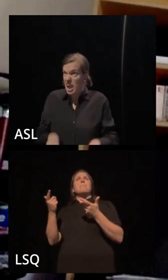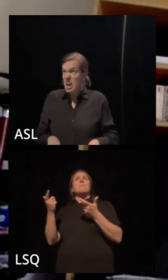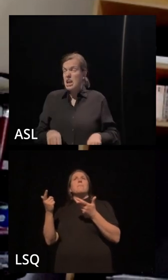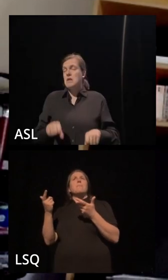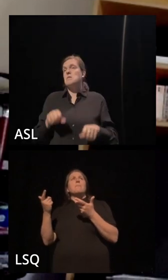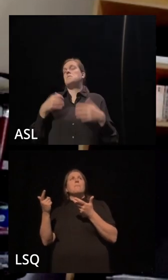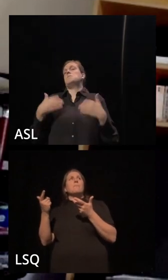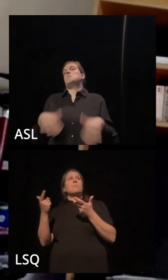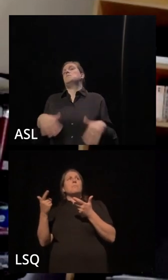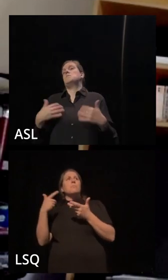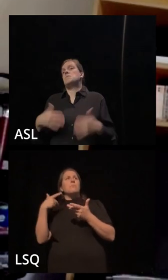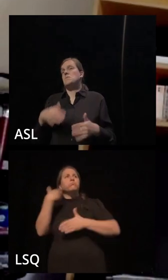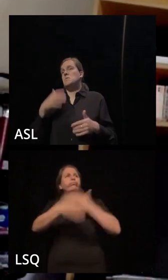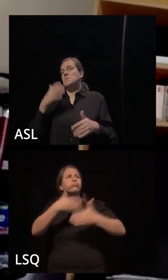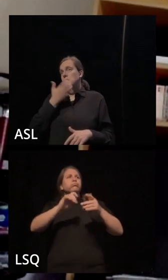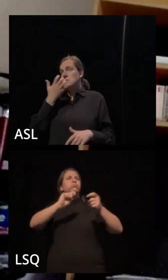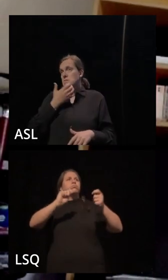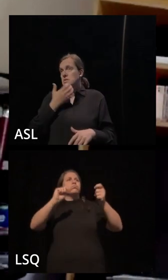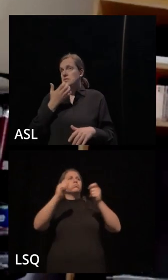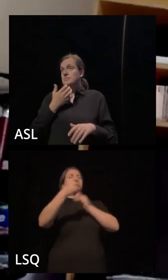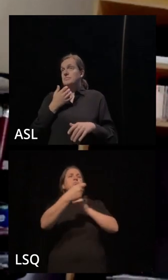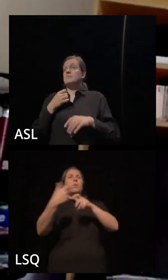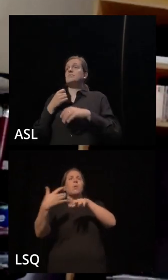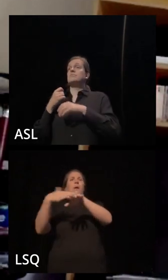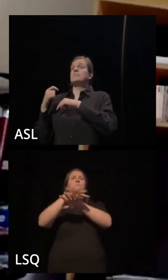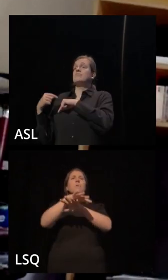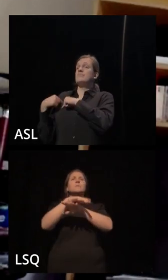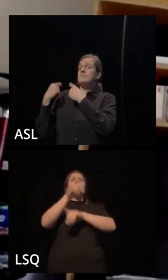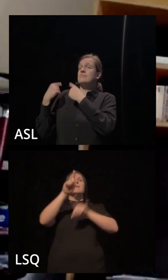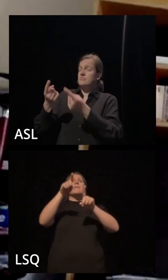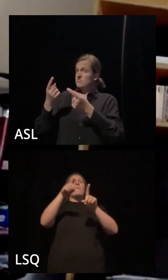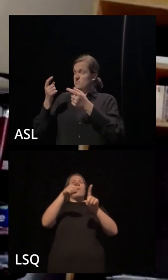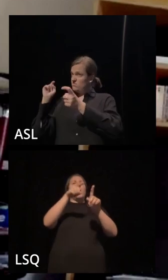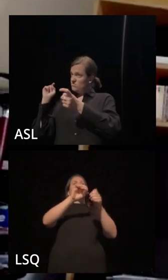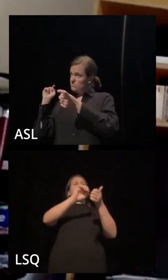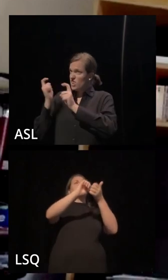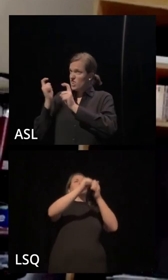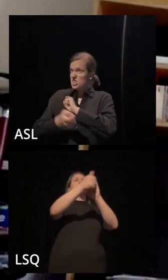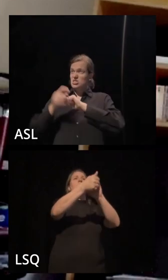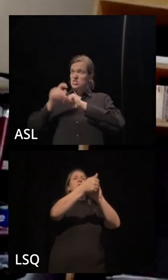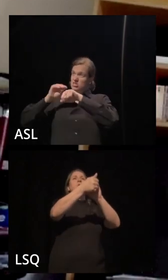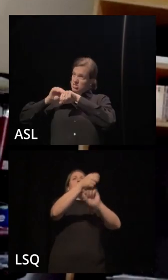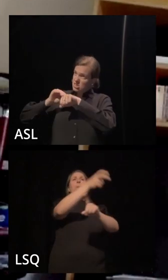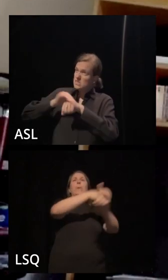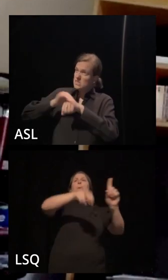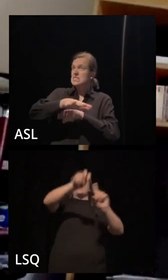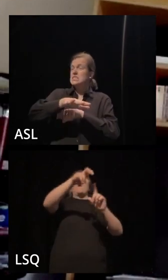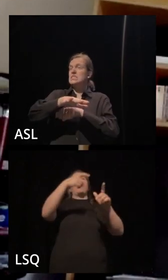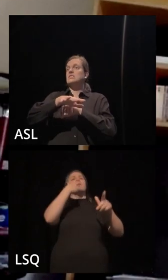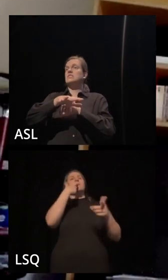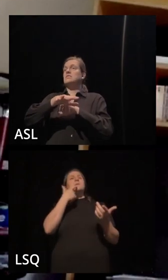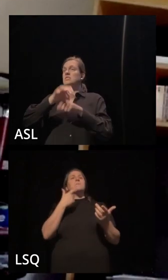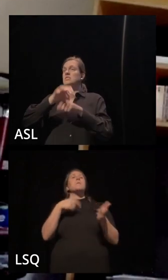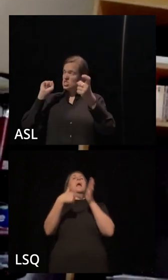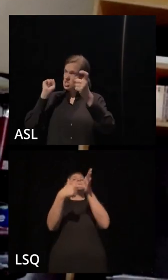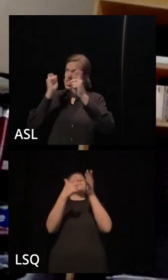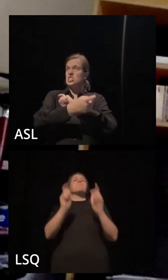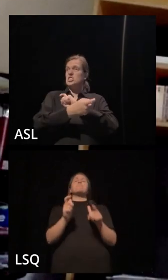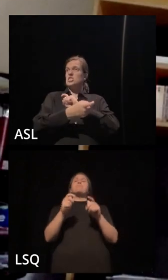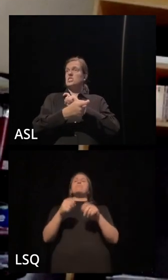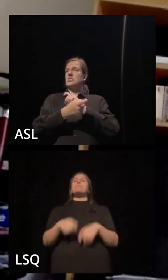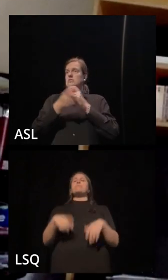accélérer des transformations et faciliter des transitions. C'est-à-dire qu'une résidence d'artiste, par exemple, peut